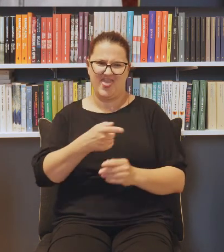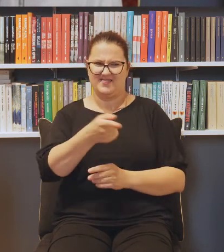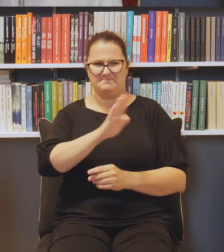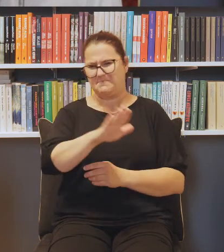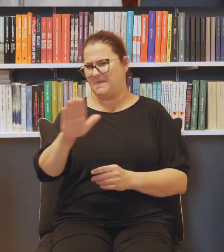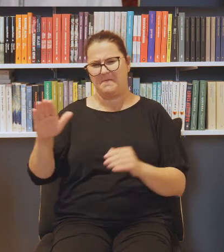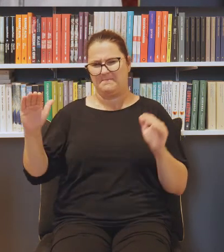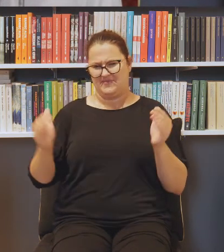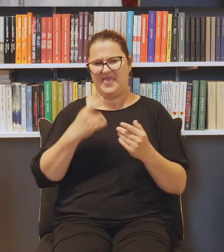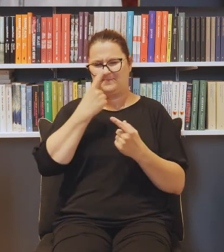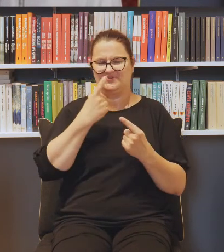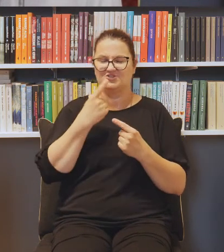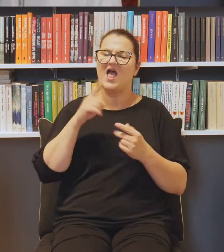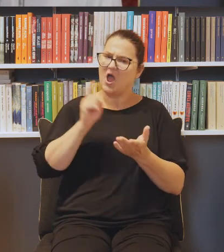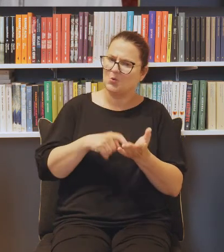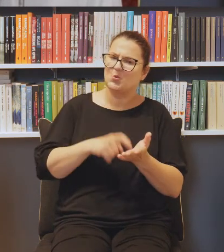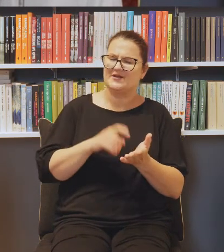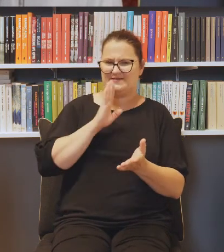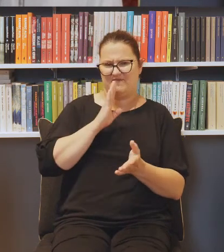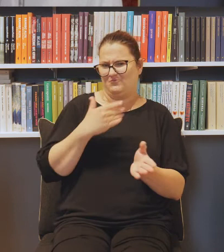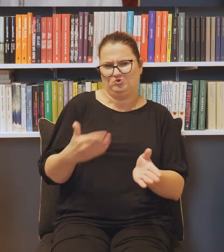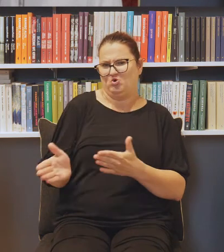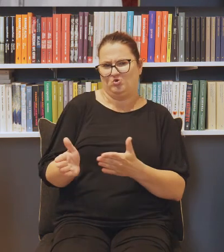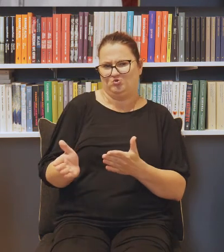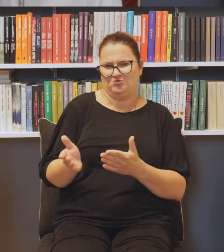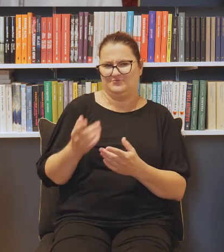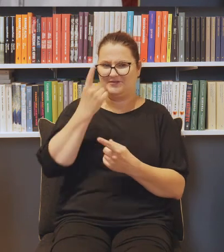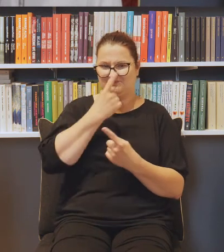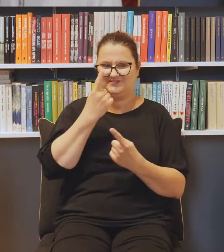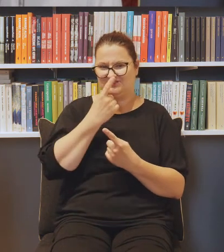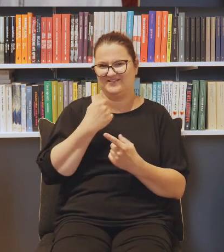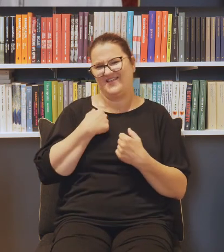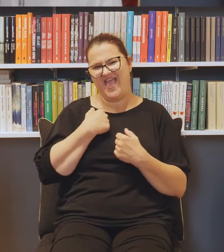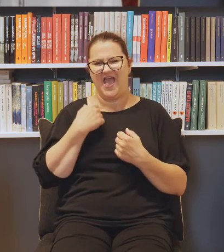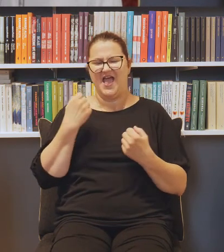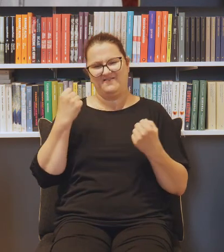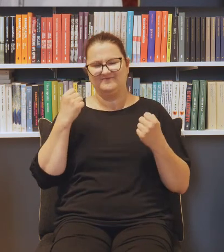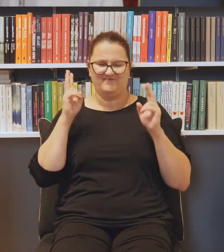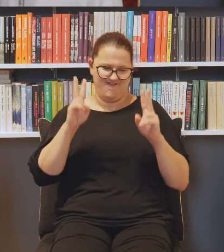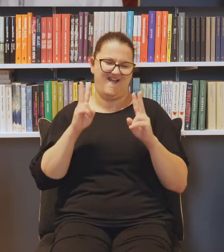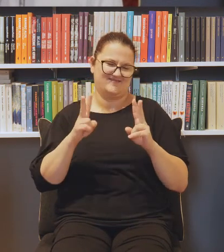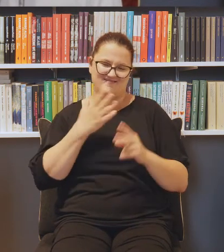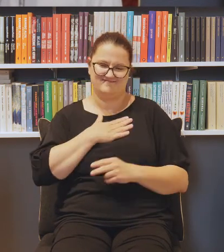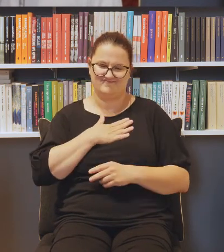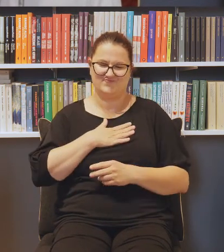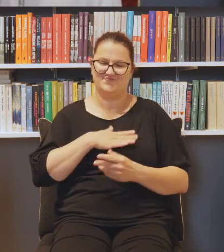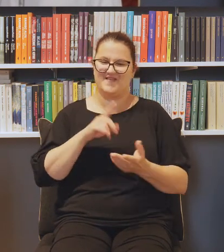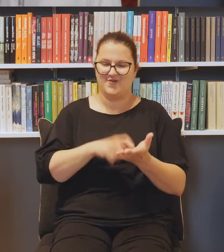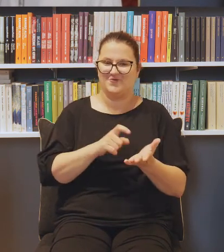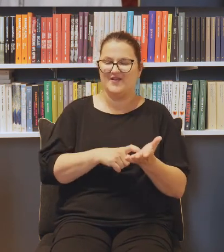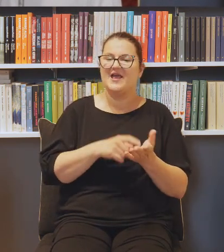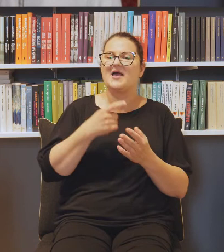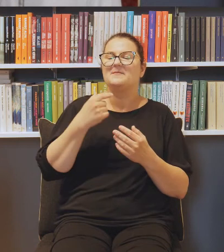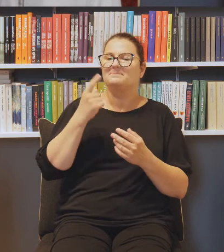kury. I właśnie kury są chyba w porządku. Znaczy ja tam jestem fanem kur. I muszę powiedzieć, że kury są